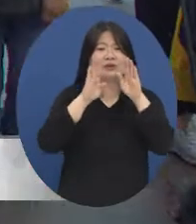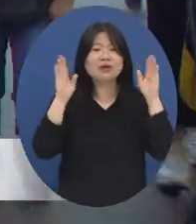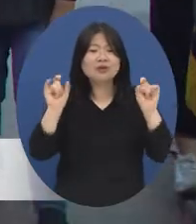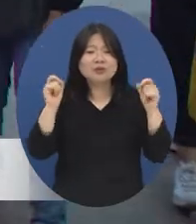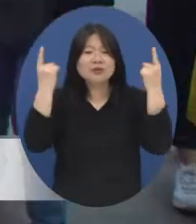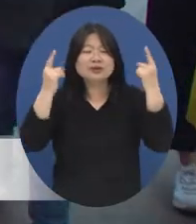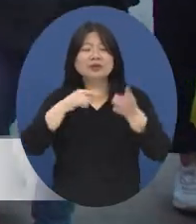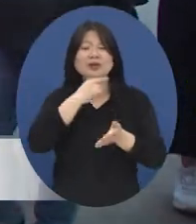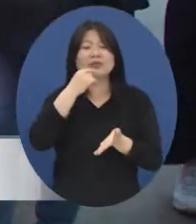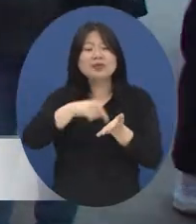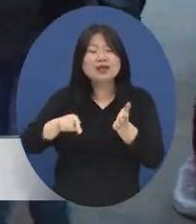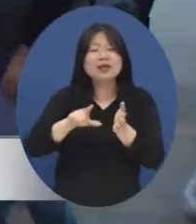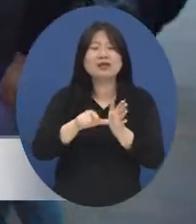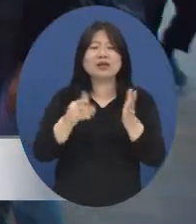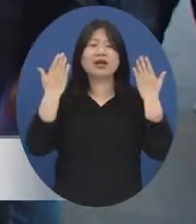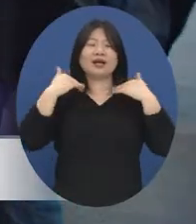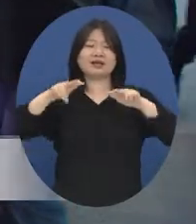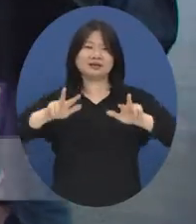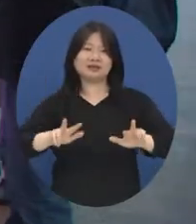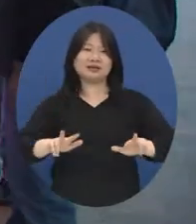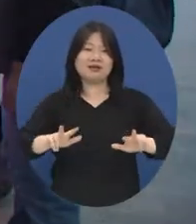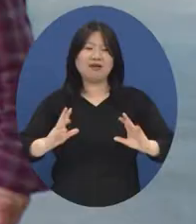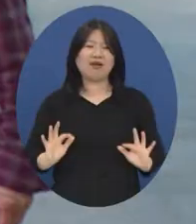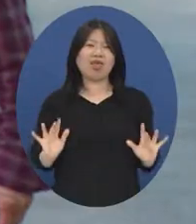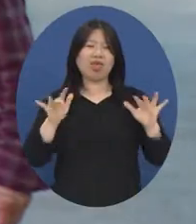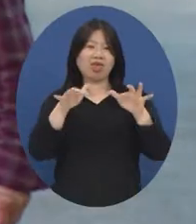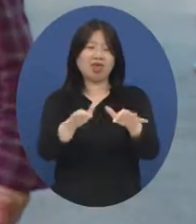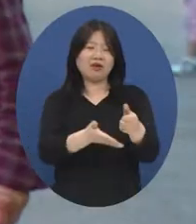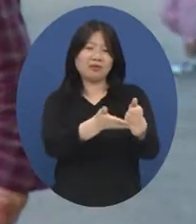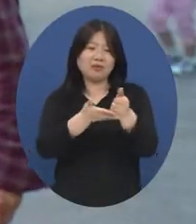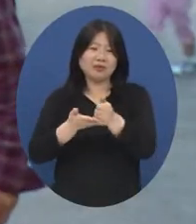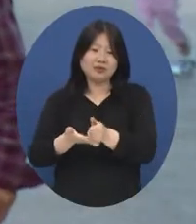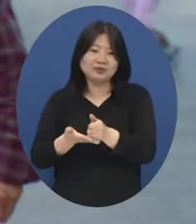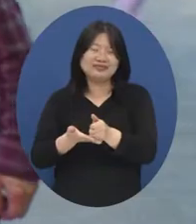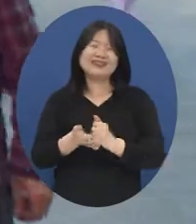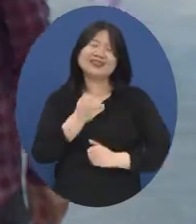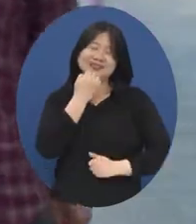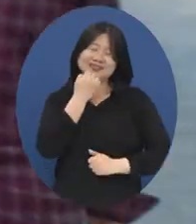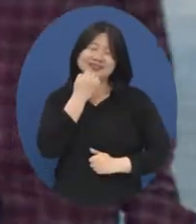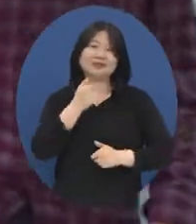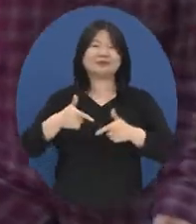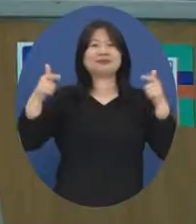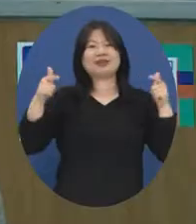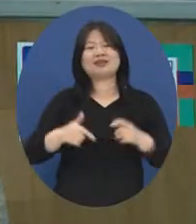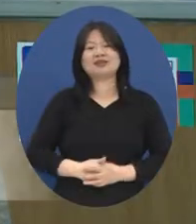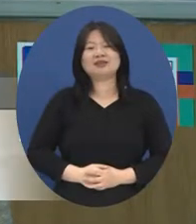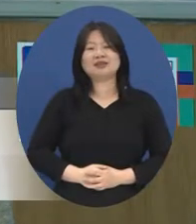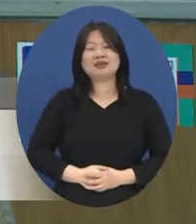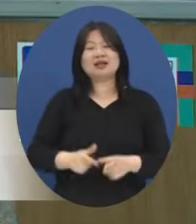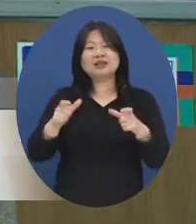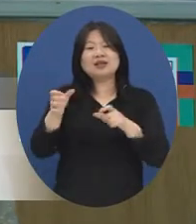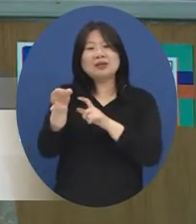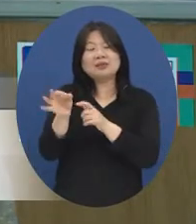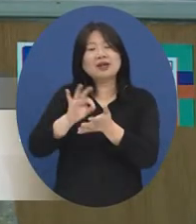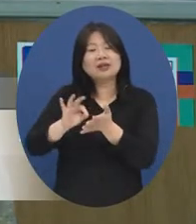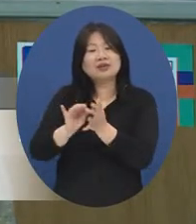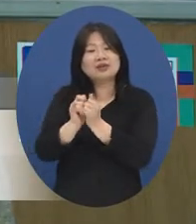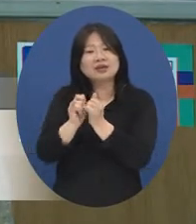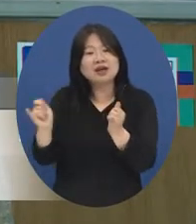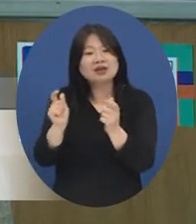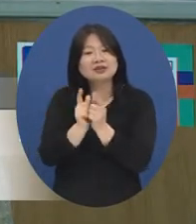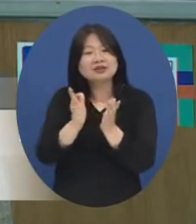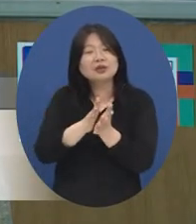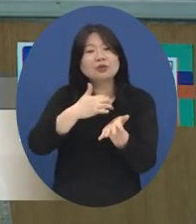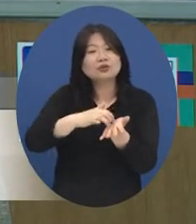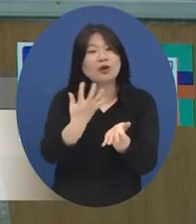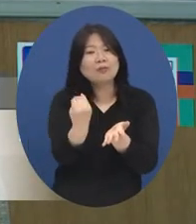열면서도 적자이던 때를 지나 이제는 몰려드는 손님에 조금씩 웃음을 찾습니다. 지역카페 쓰시는 분들이 실제